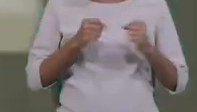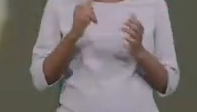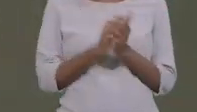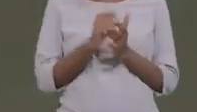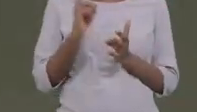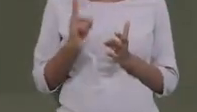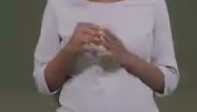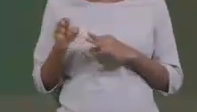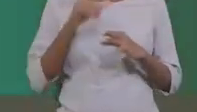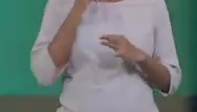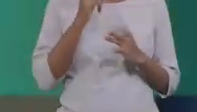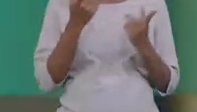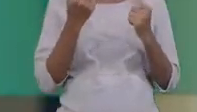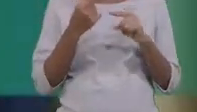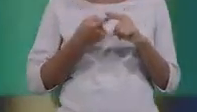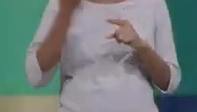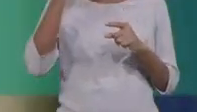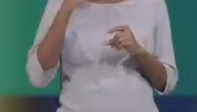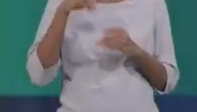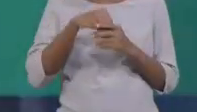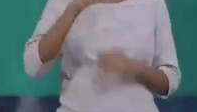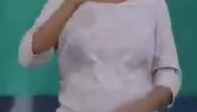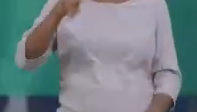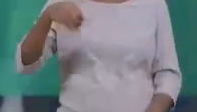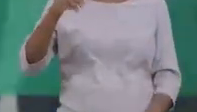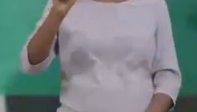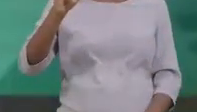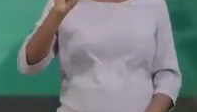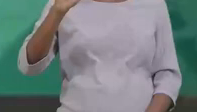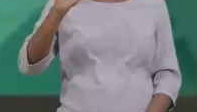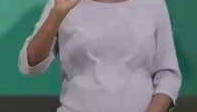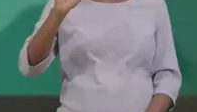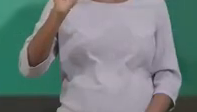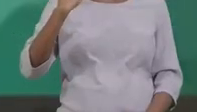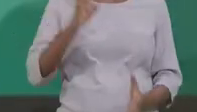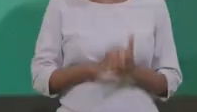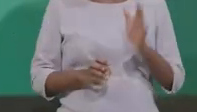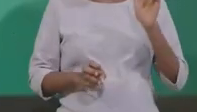dispute. Cela ne vient pas de Dieu. En Jacques, chapitre 3.